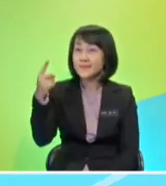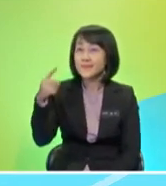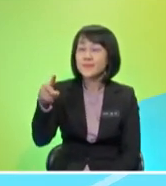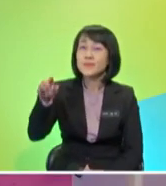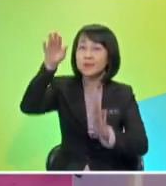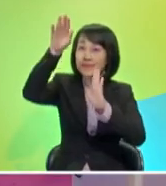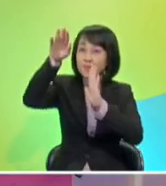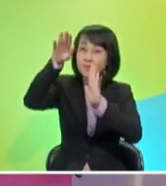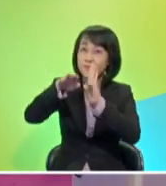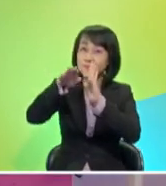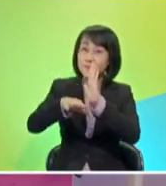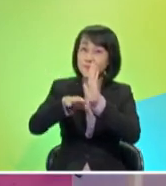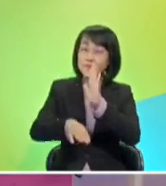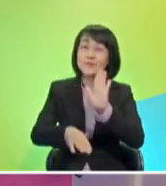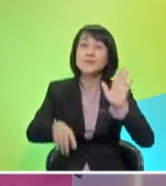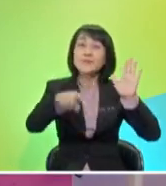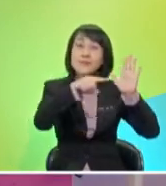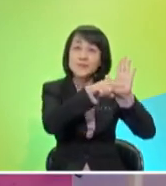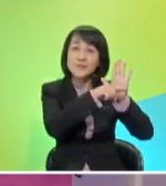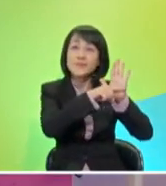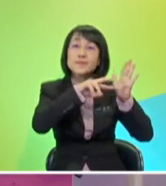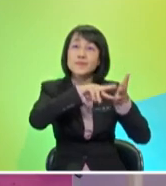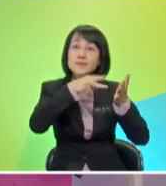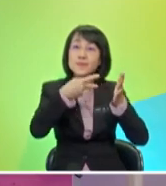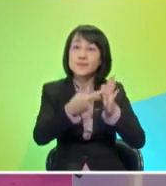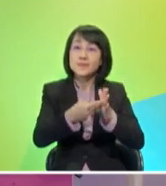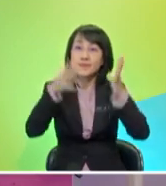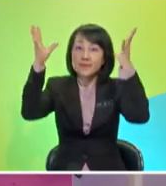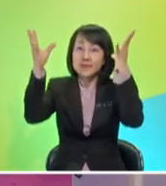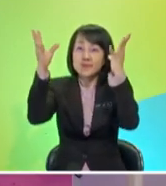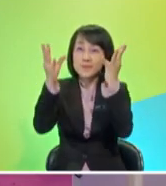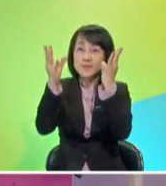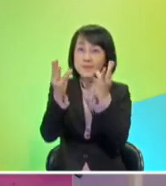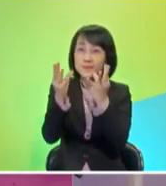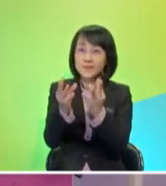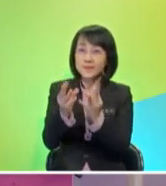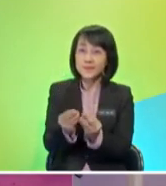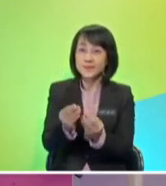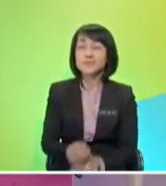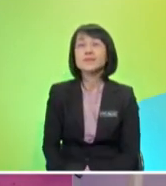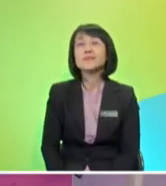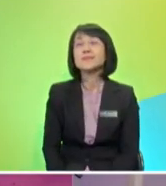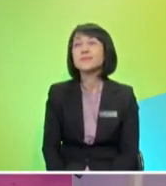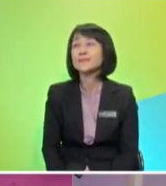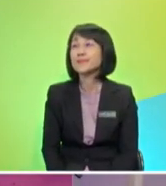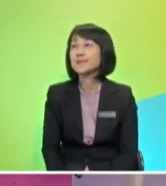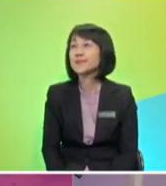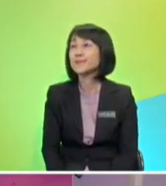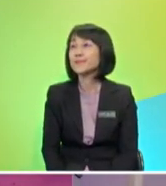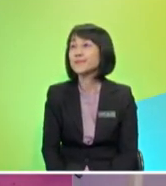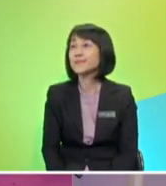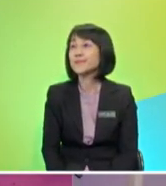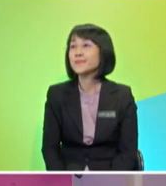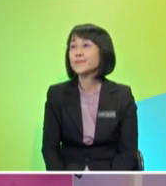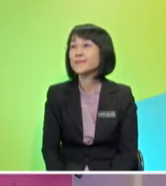Bermaksud operasi tolak itu dia akan menjadi berkurang daripada jumlah yang asal. Okey, seterusnya. Cikgu